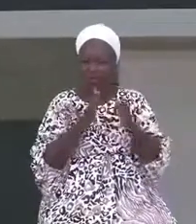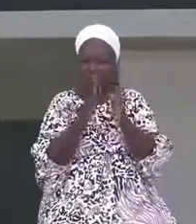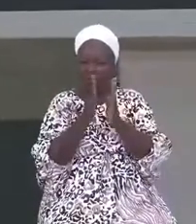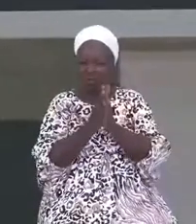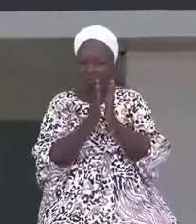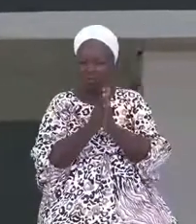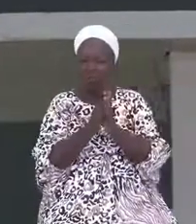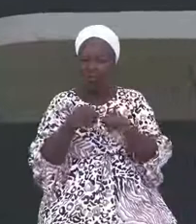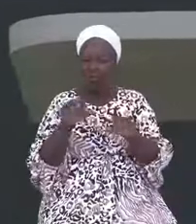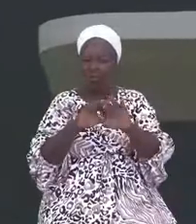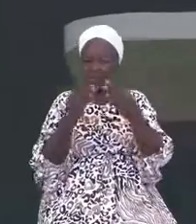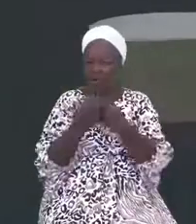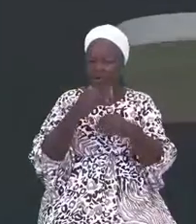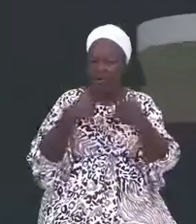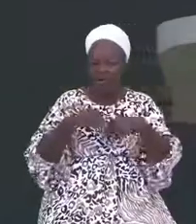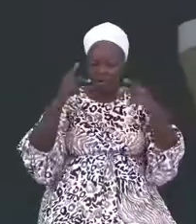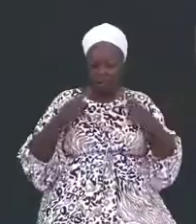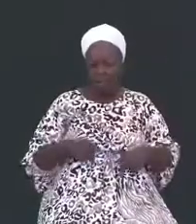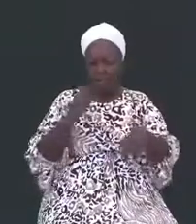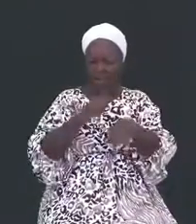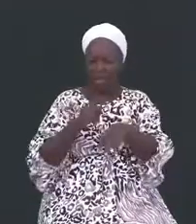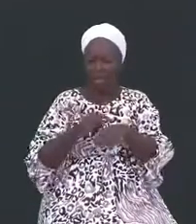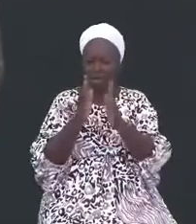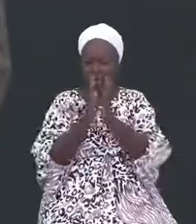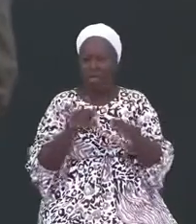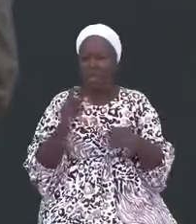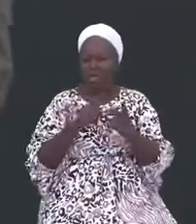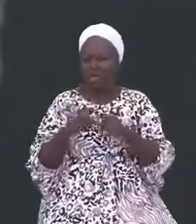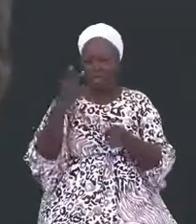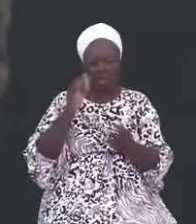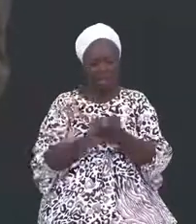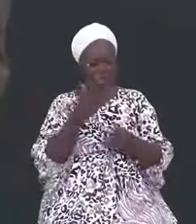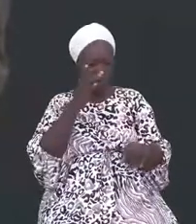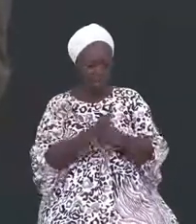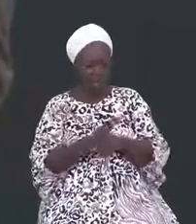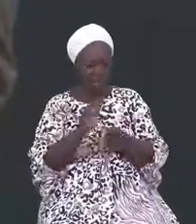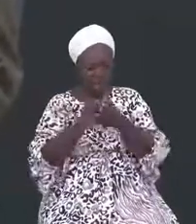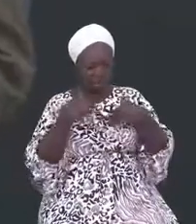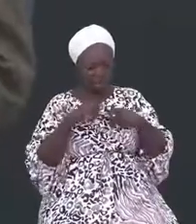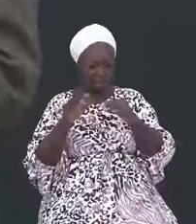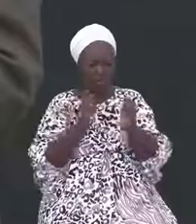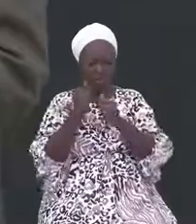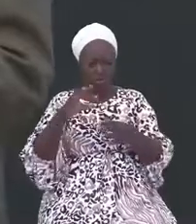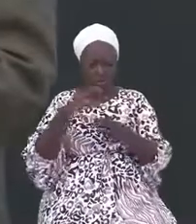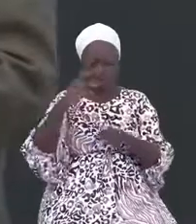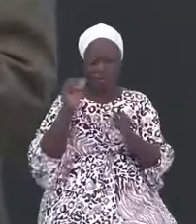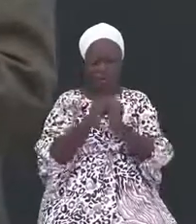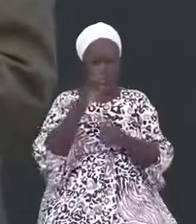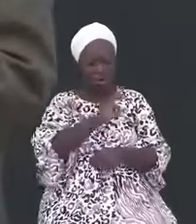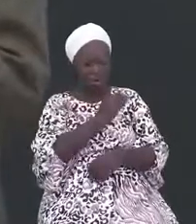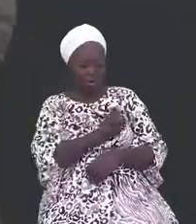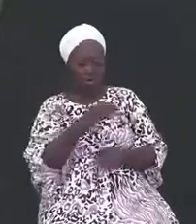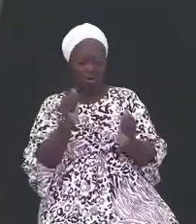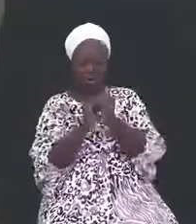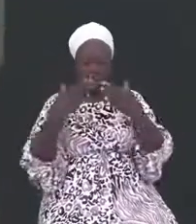tu entends de dévotion personnelle pourquoi ne pas considérer les promesses qui se rapportent à ton esprit qui se rapporte à ton âme qui se rapporte à ton